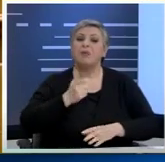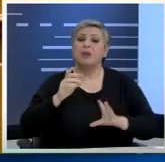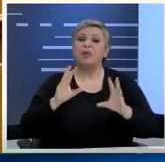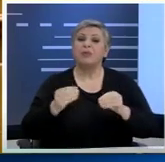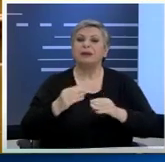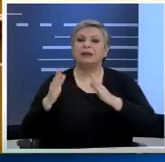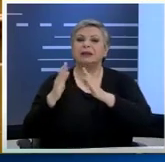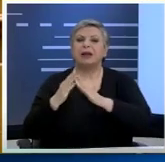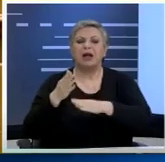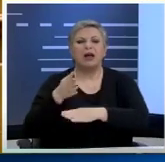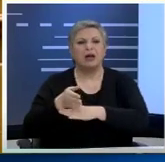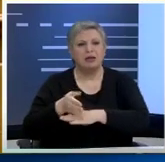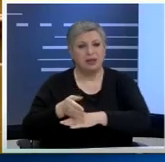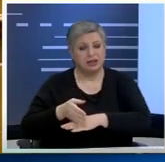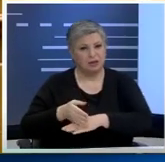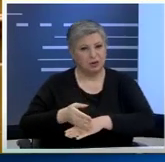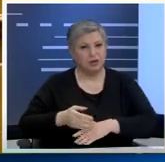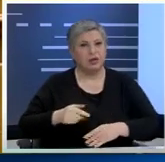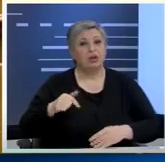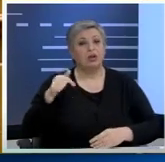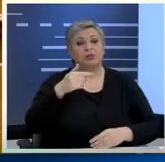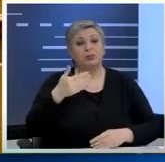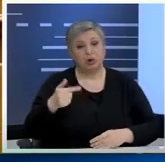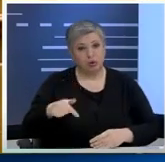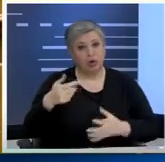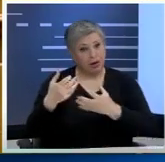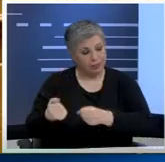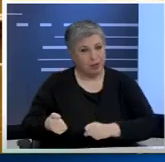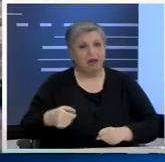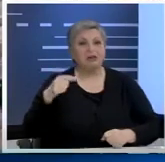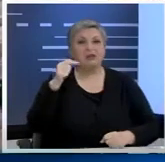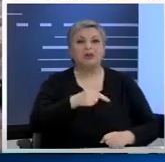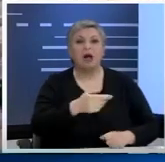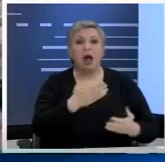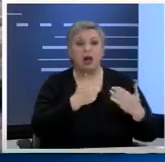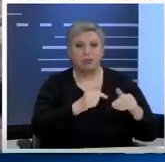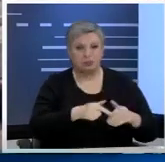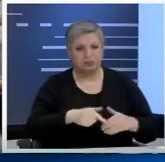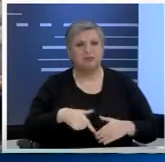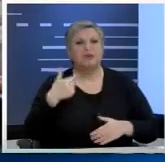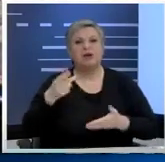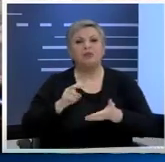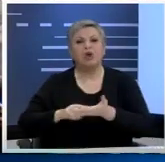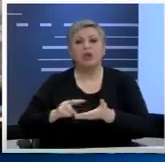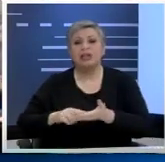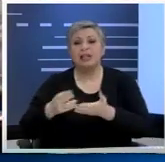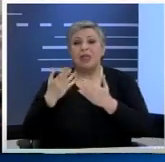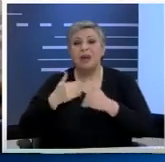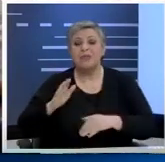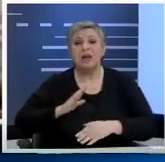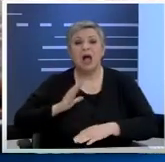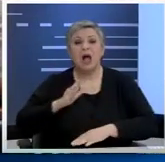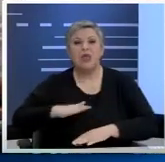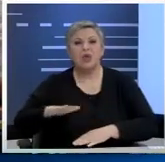400 εκατομμυρίων το 2019 δεν υπήρχε το 2015. Κάλυψη ανασφάλιση των συμπολιτών μας από το Εθνικό